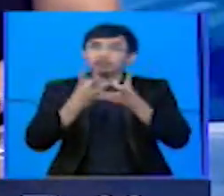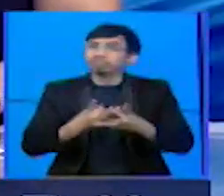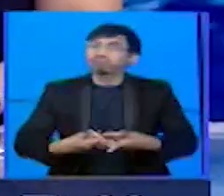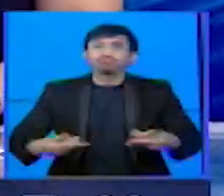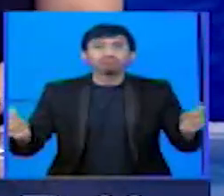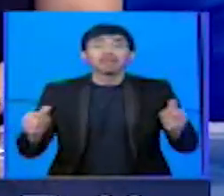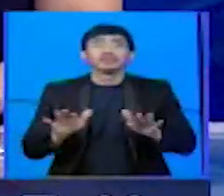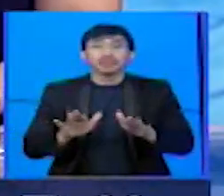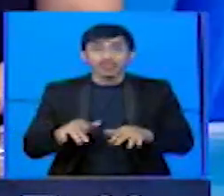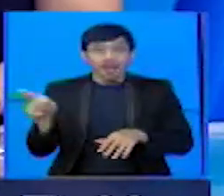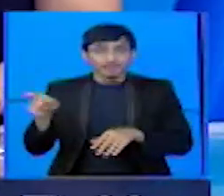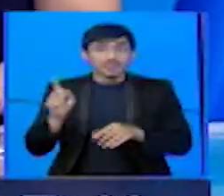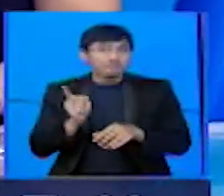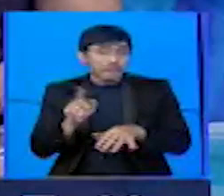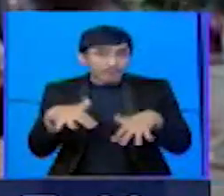akibat korsleting listrik.